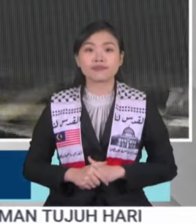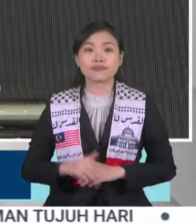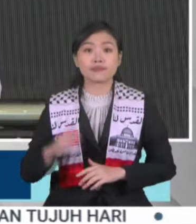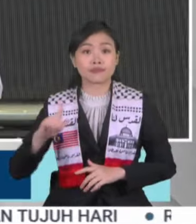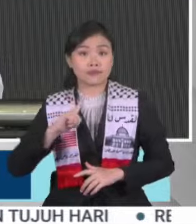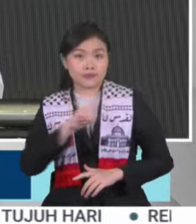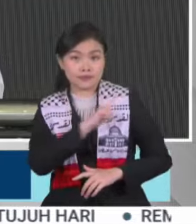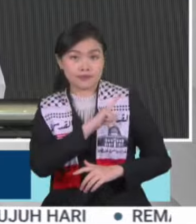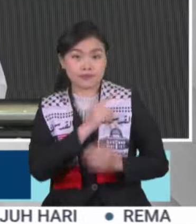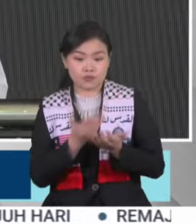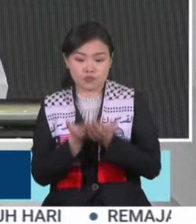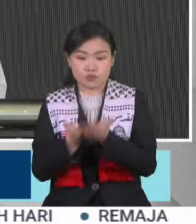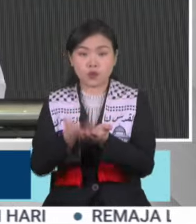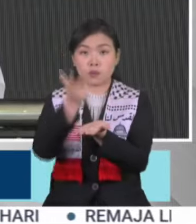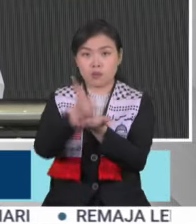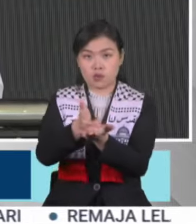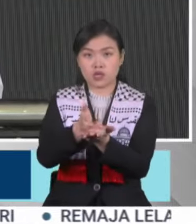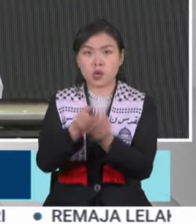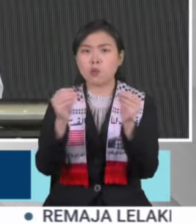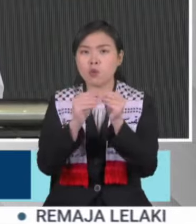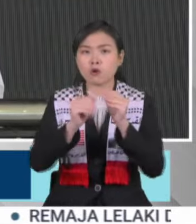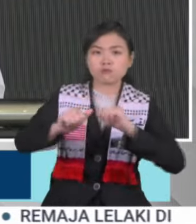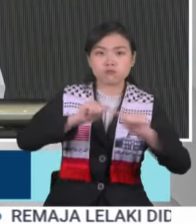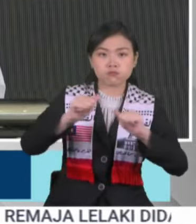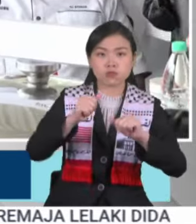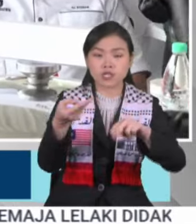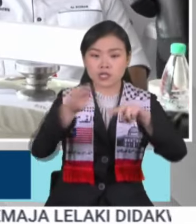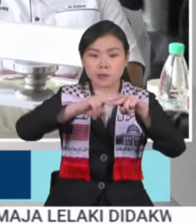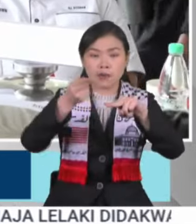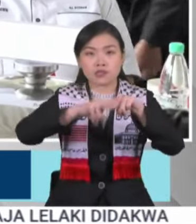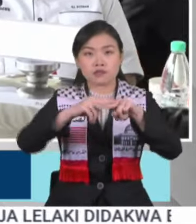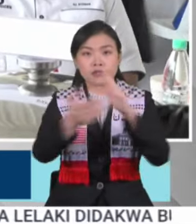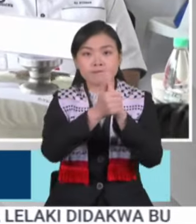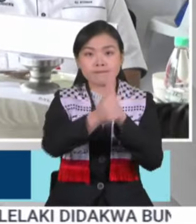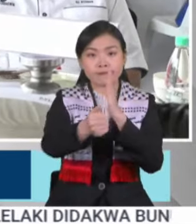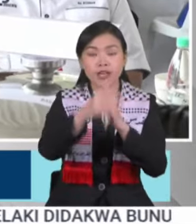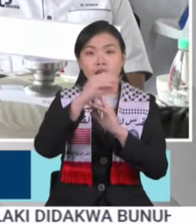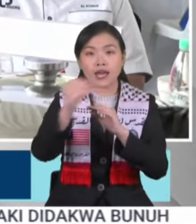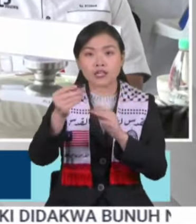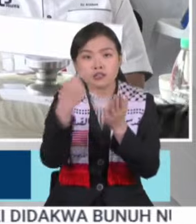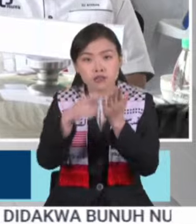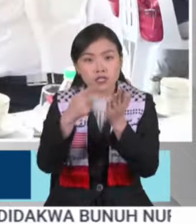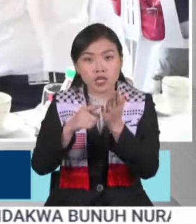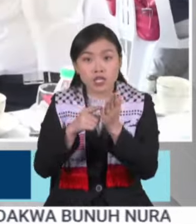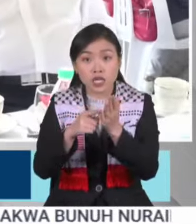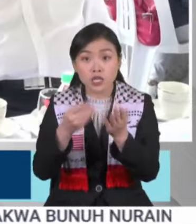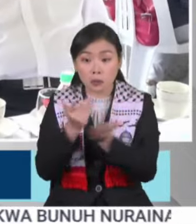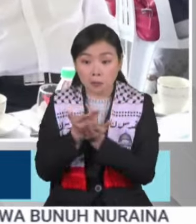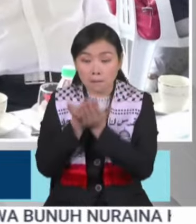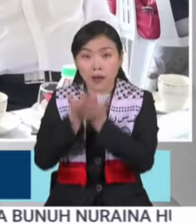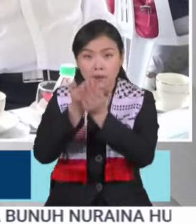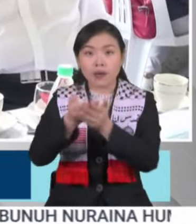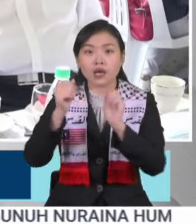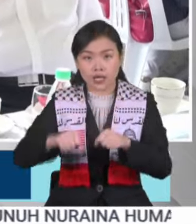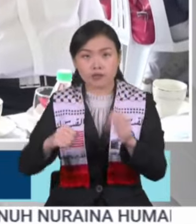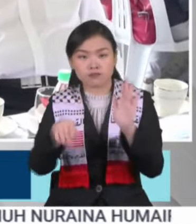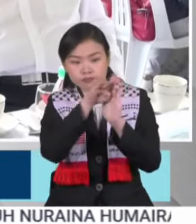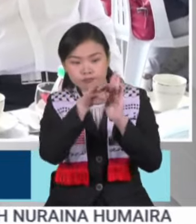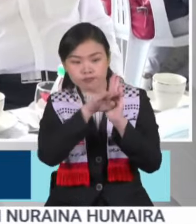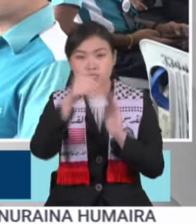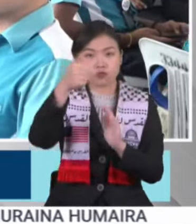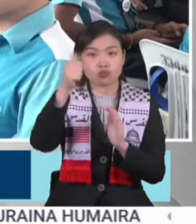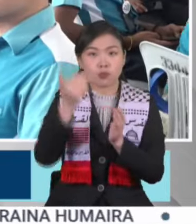Lembaga Pelabuhan Klang diminta lebih proaktif untuk meningkatkan produktiviti serta memastikan fasiliti itu mampu tersenarai antara 10